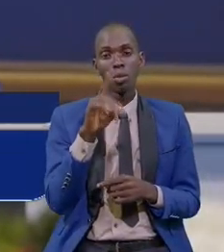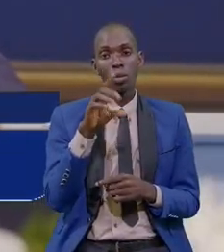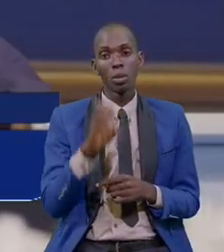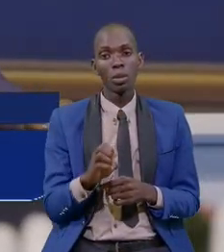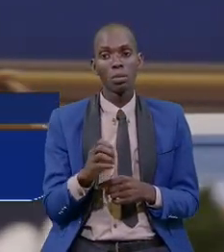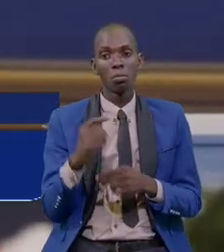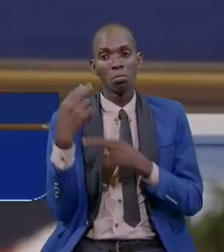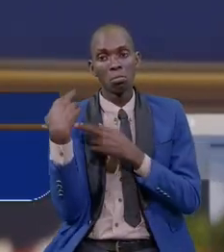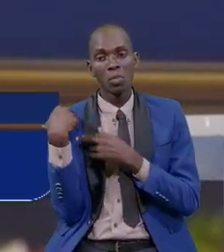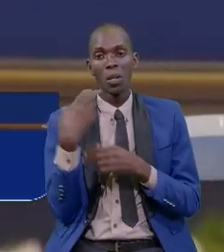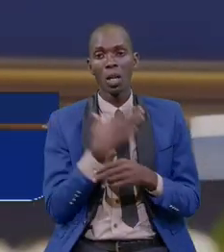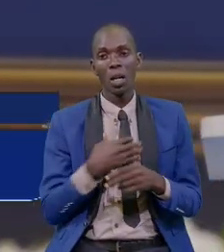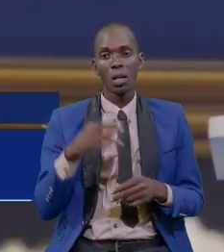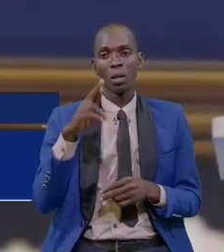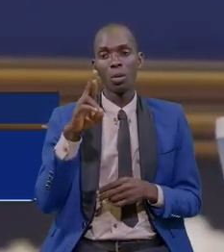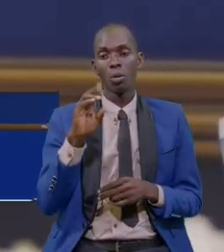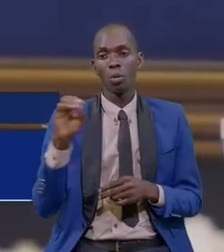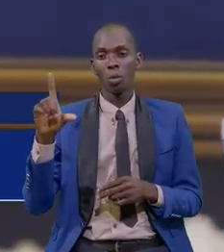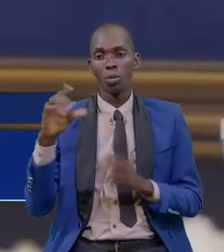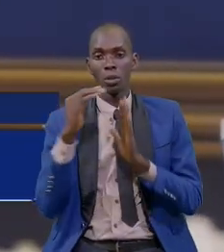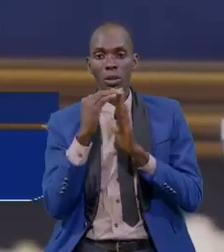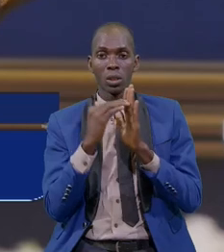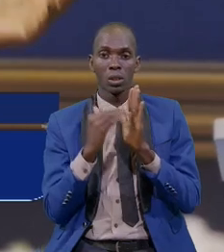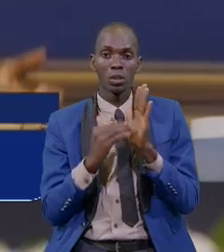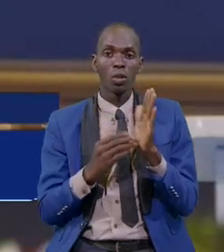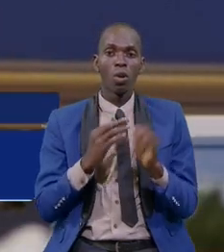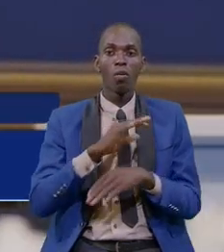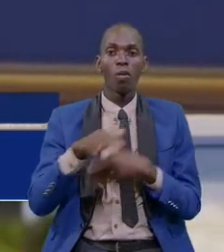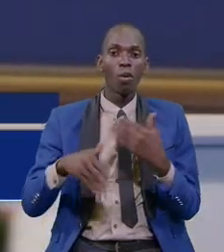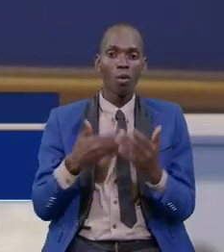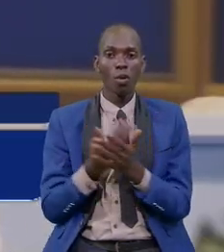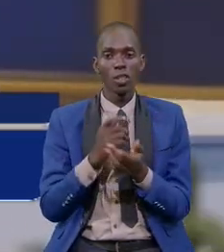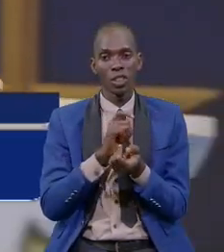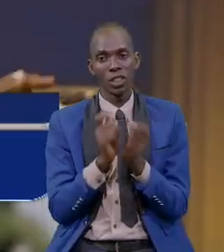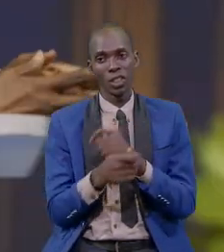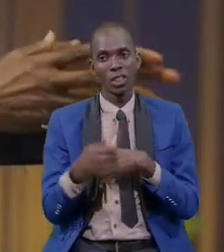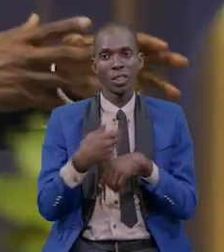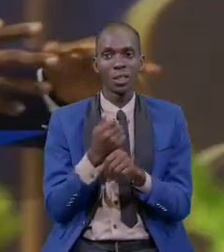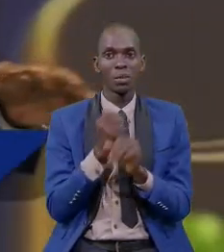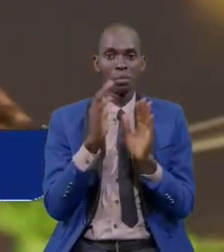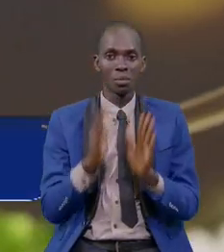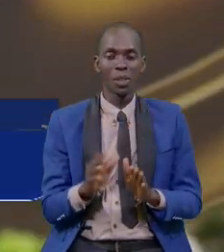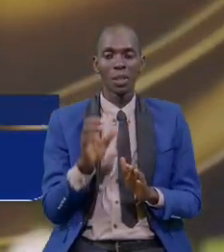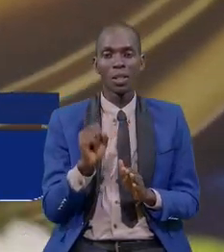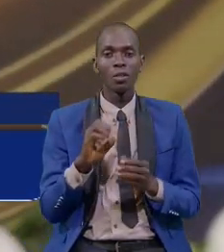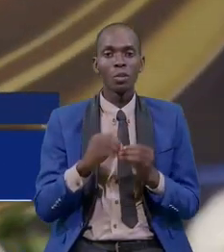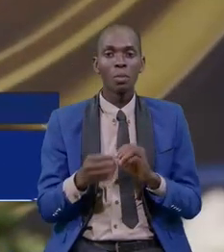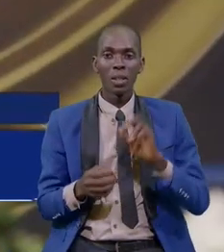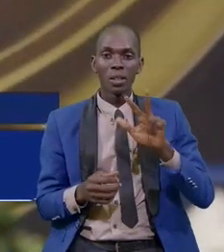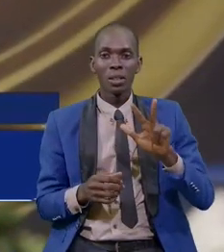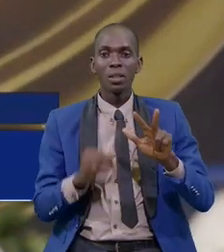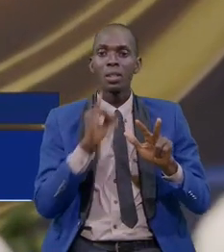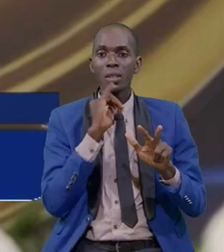la ligne ou l'appel ou le registre de tous les acteurs de changement. Numéro 3, nous parlons des